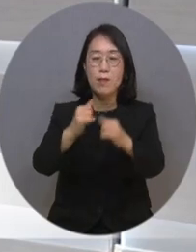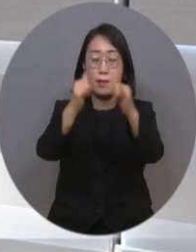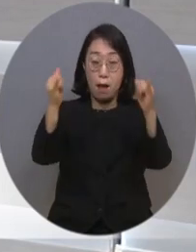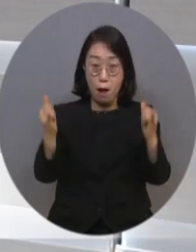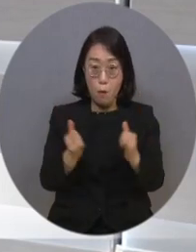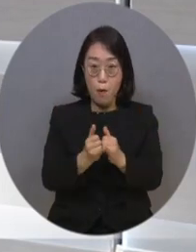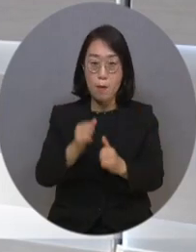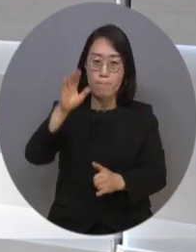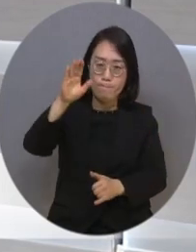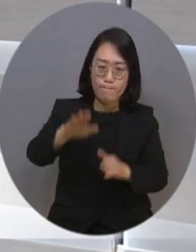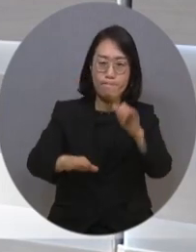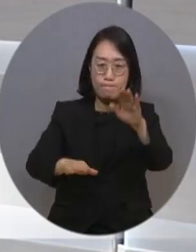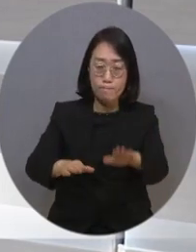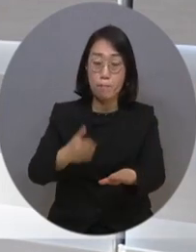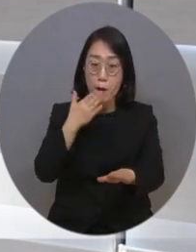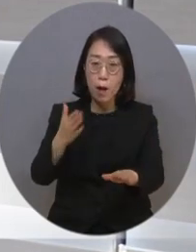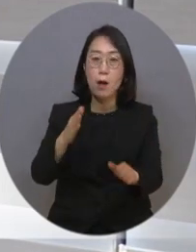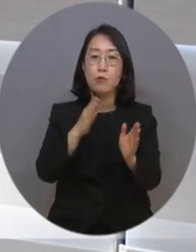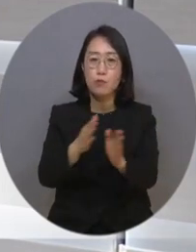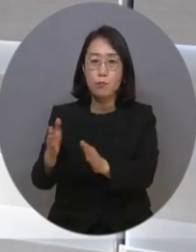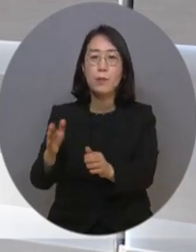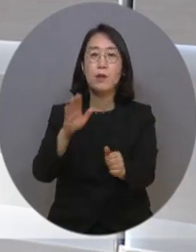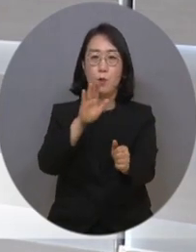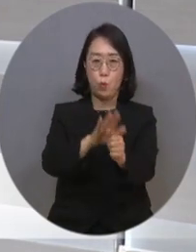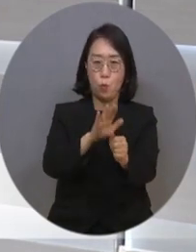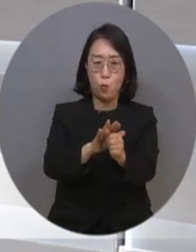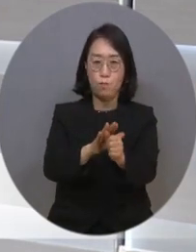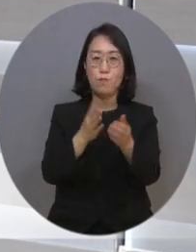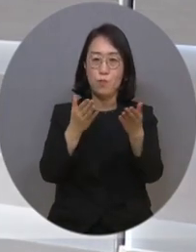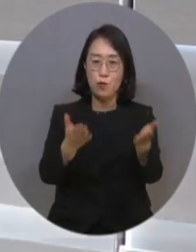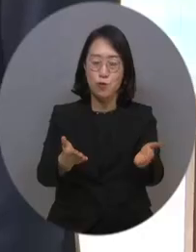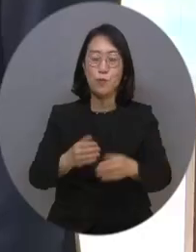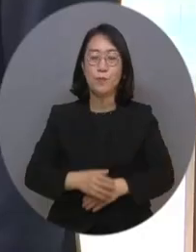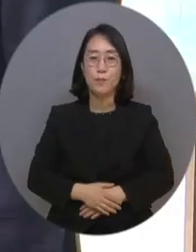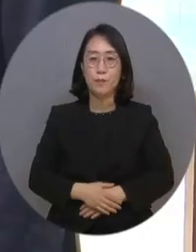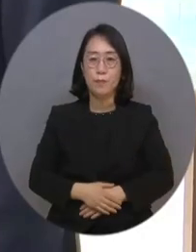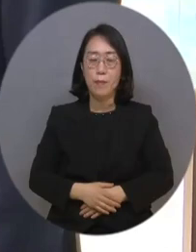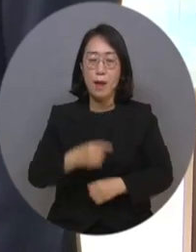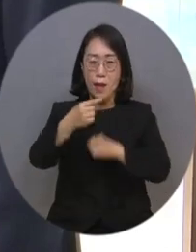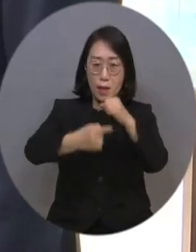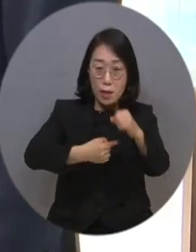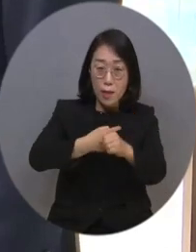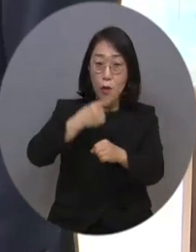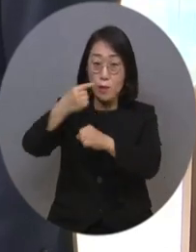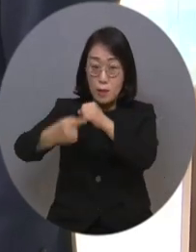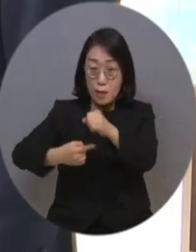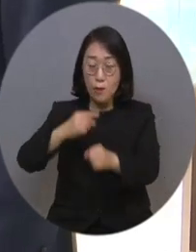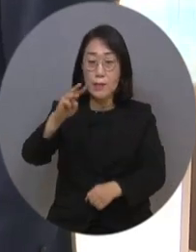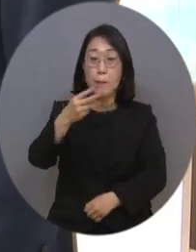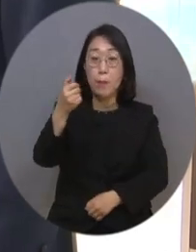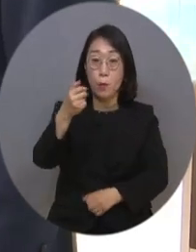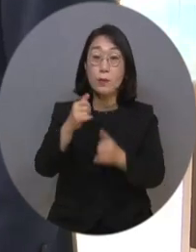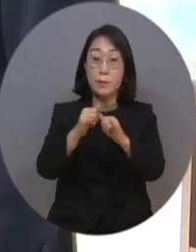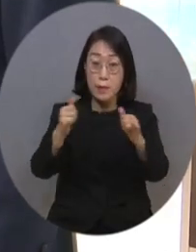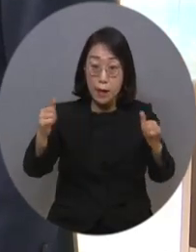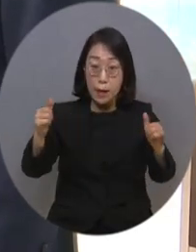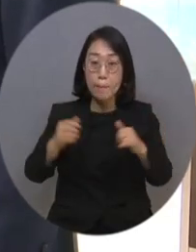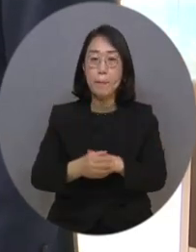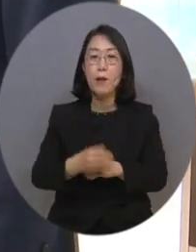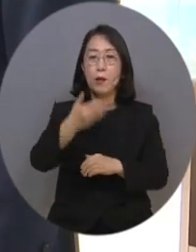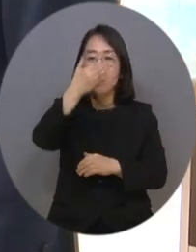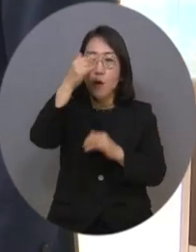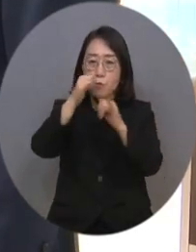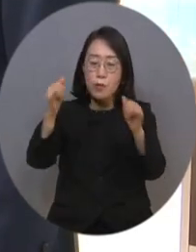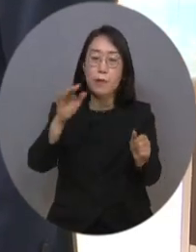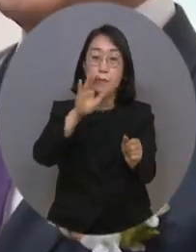걸음을 내릴 수 있는 준비를 저희가 하도록 하겠습니다 매 350여명의 전남지역 자립준비